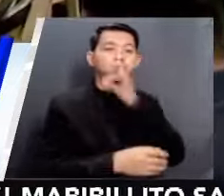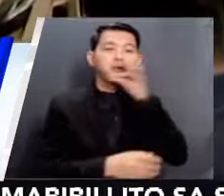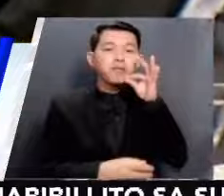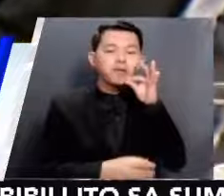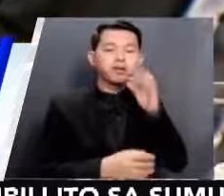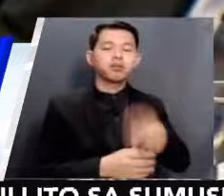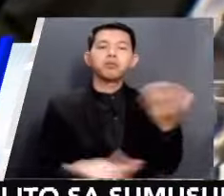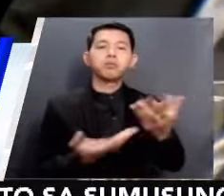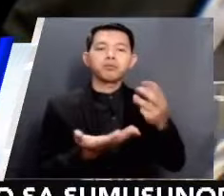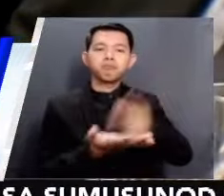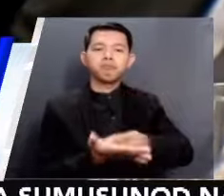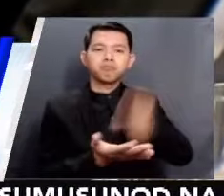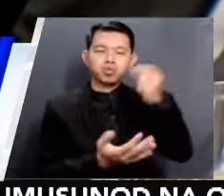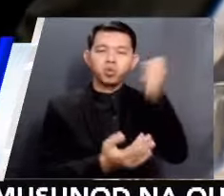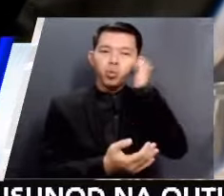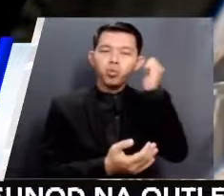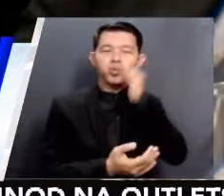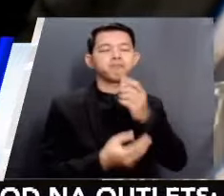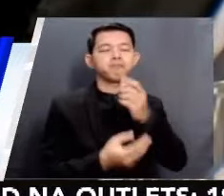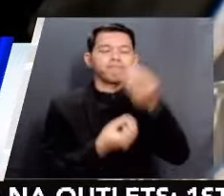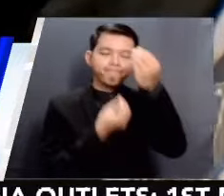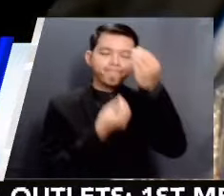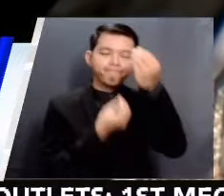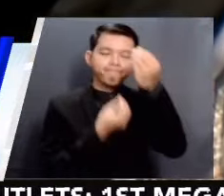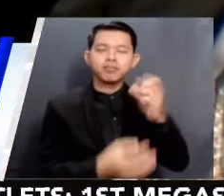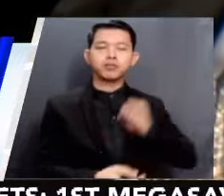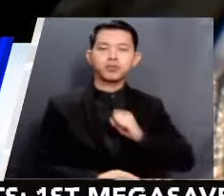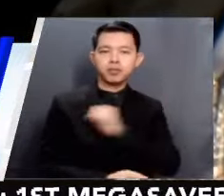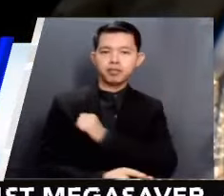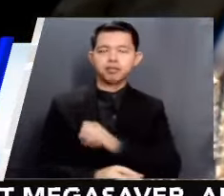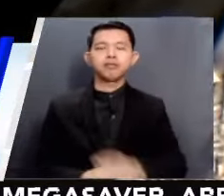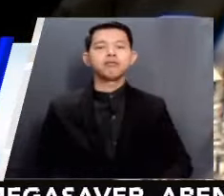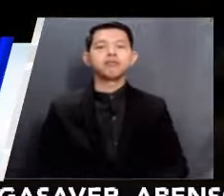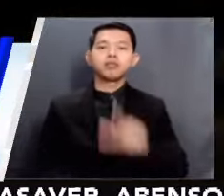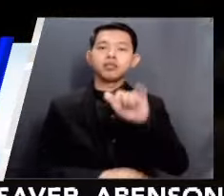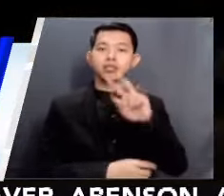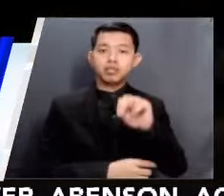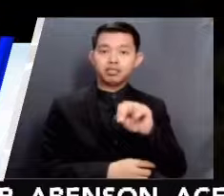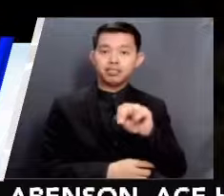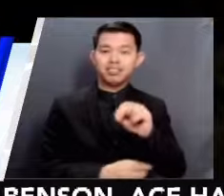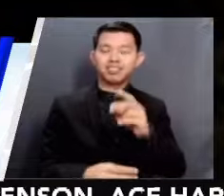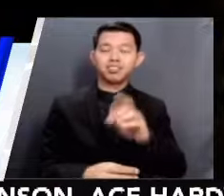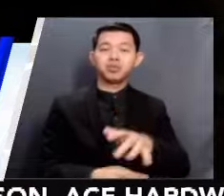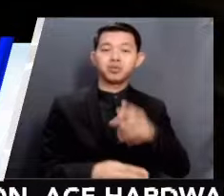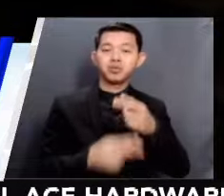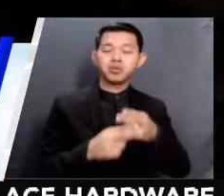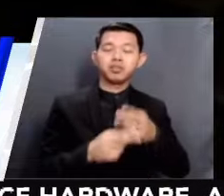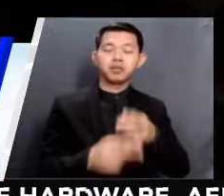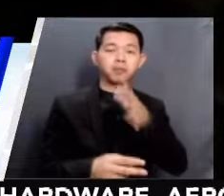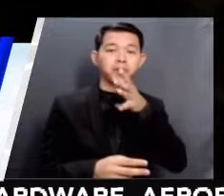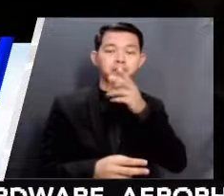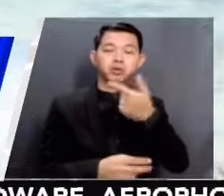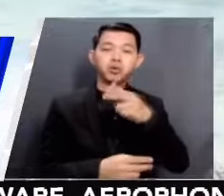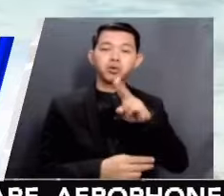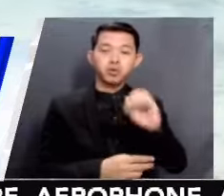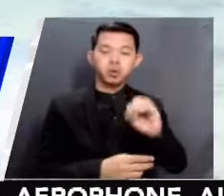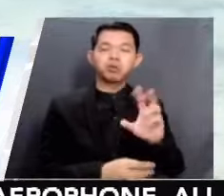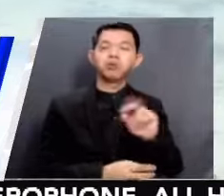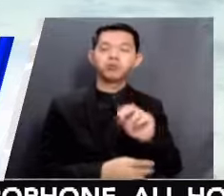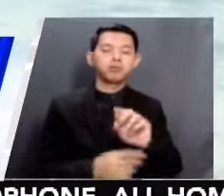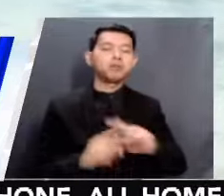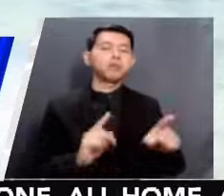Senado. Ayon pa kay Nancy Gamo, hindi si Lin Wen Yi ang biological mother ni Guo. Partner lang umano si Lin, ang ama ng alkalde.